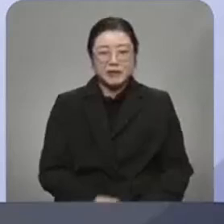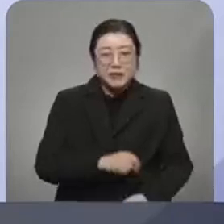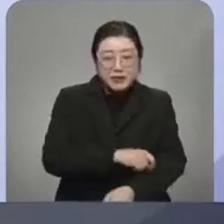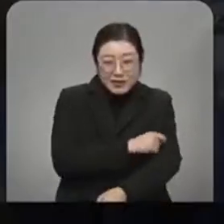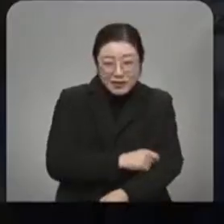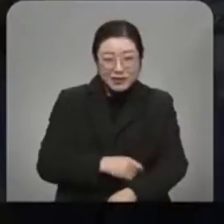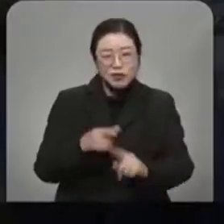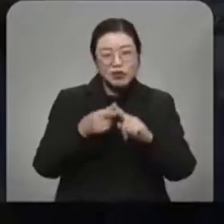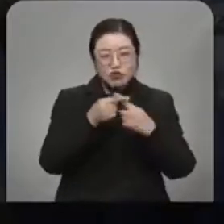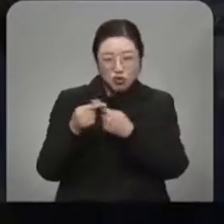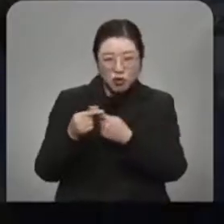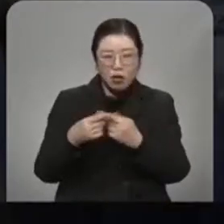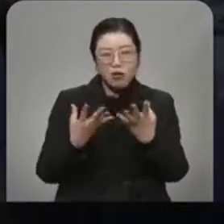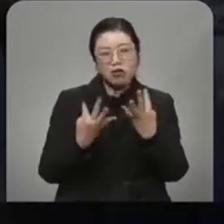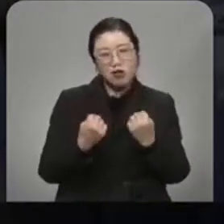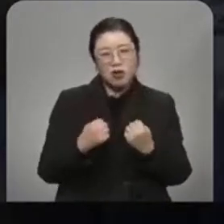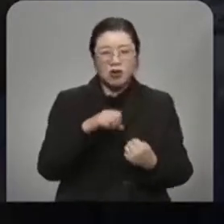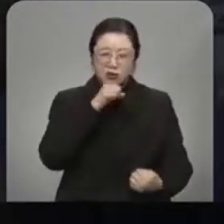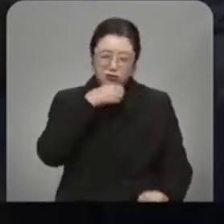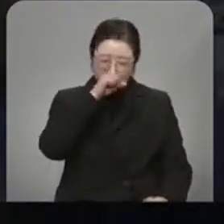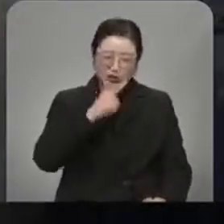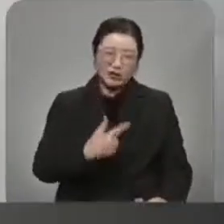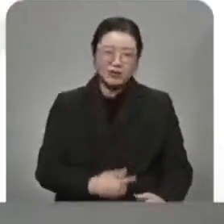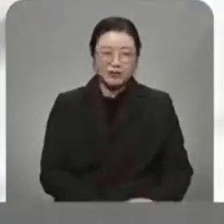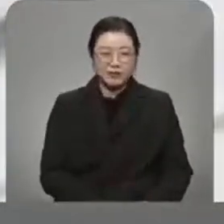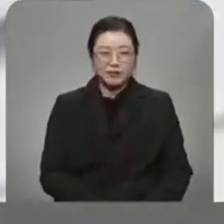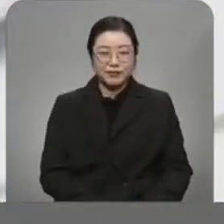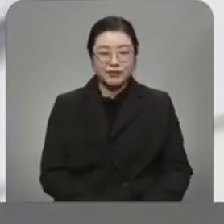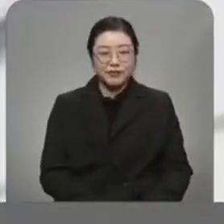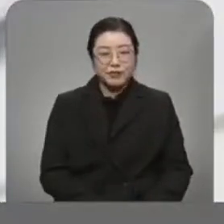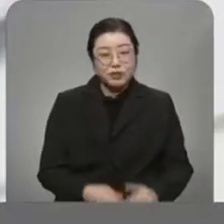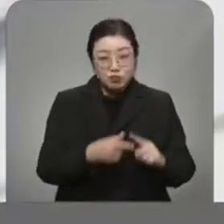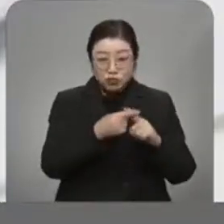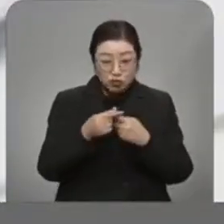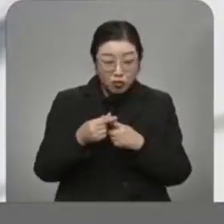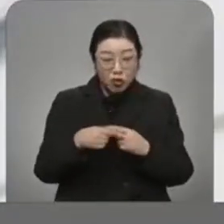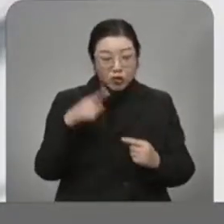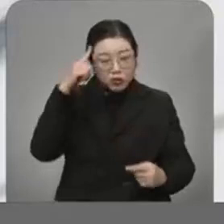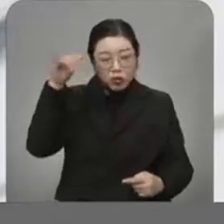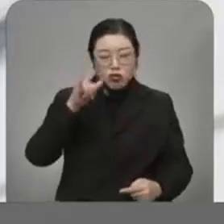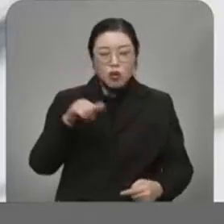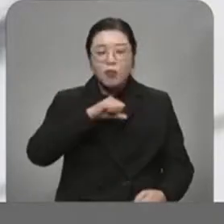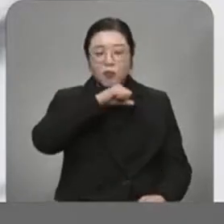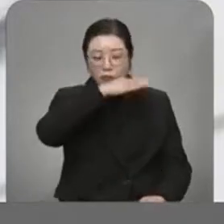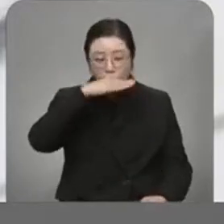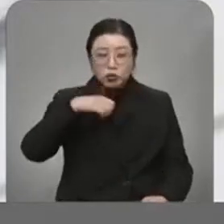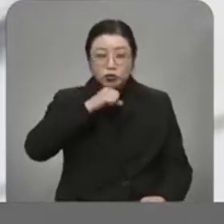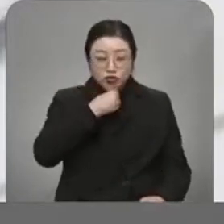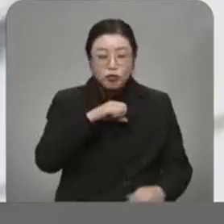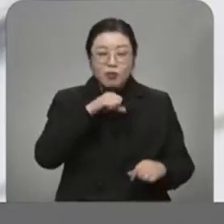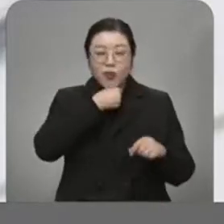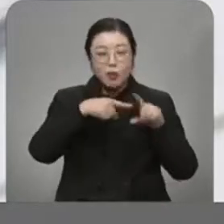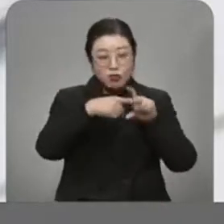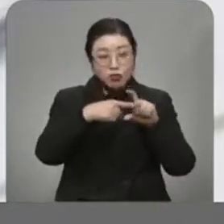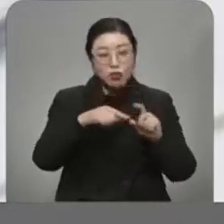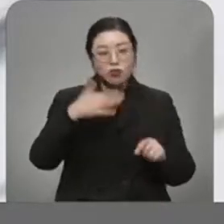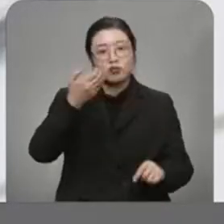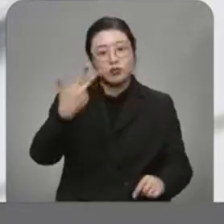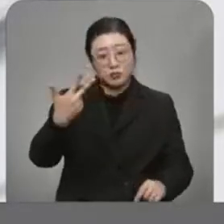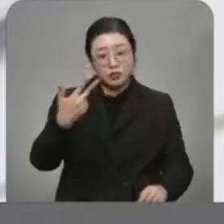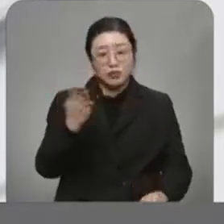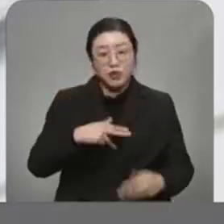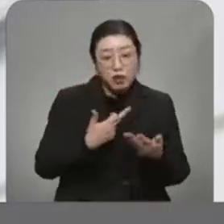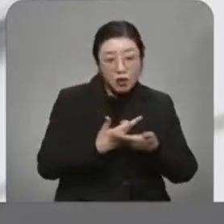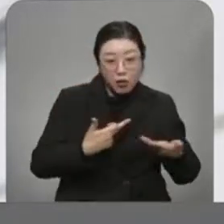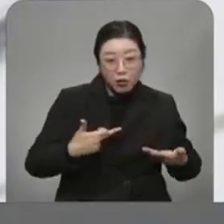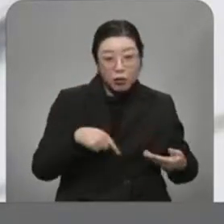특히 국어와 수학이 취약했습니다 국어의 경우 전국 표준점수 평균은 97점이었습니다 하지만